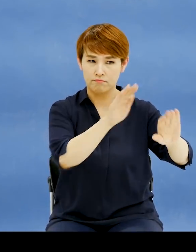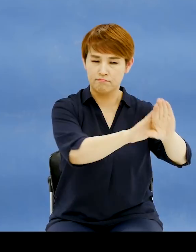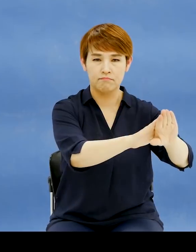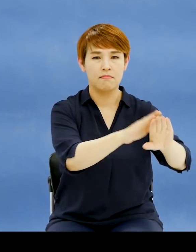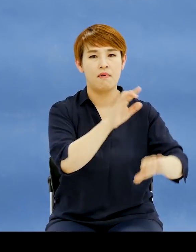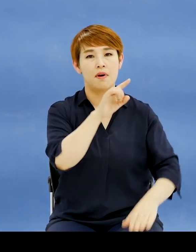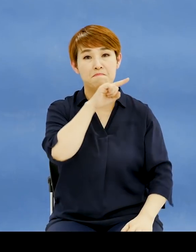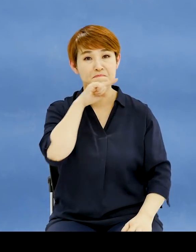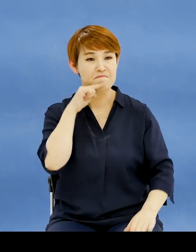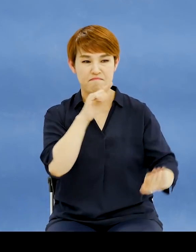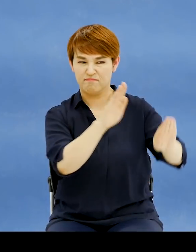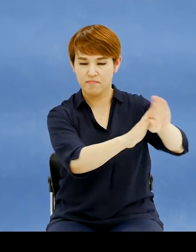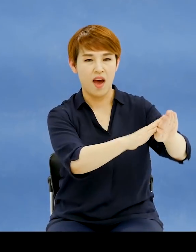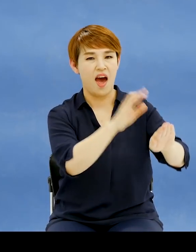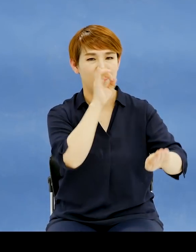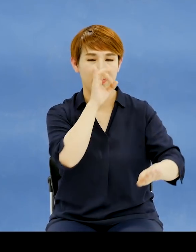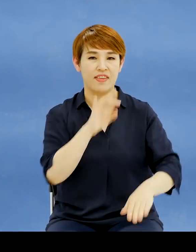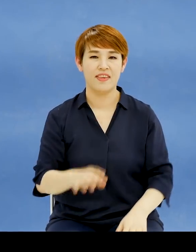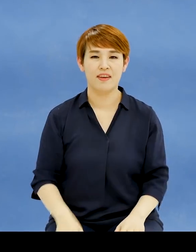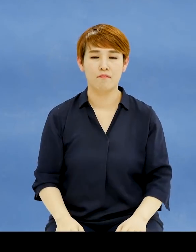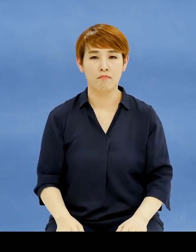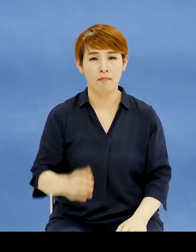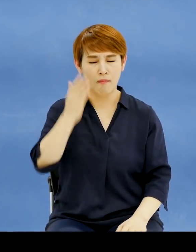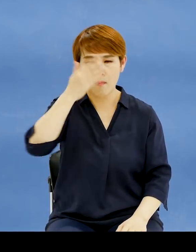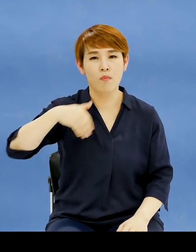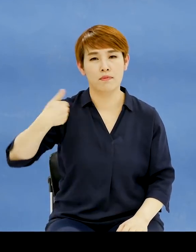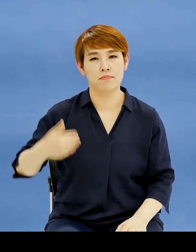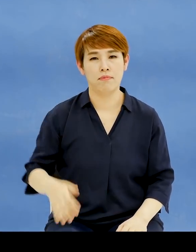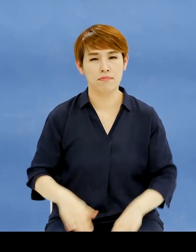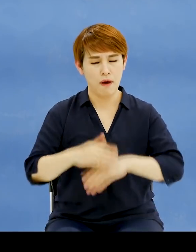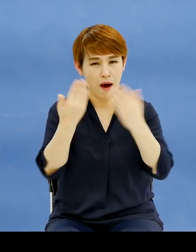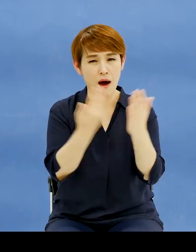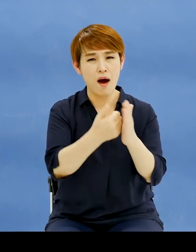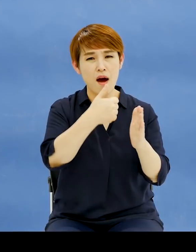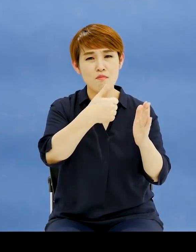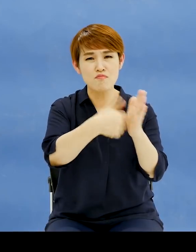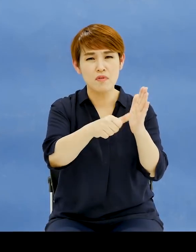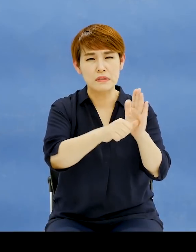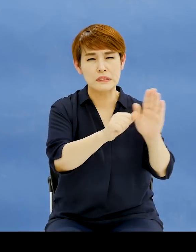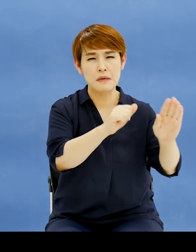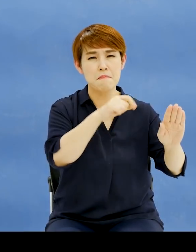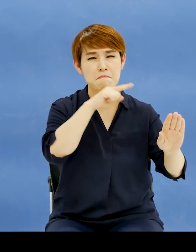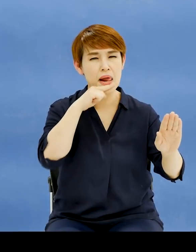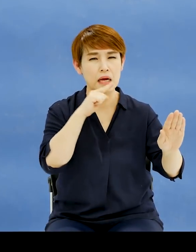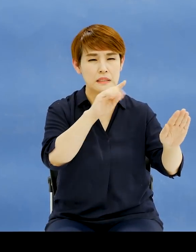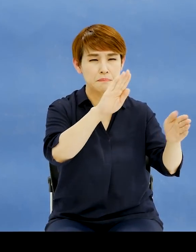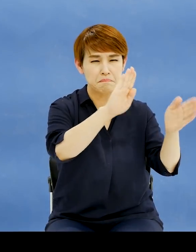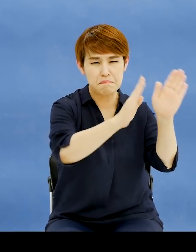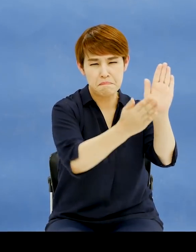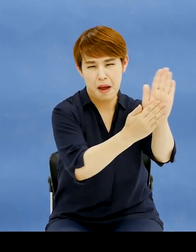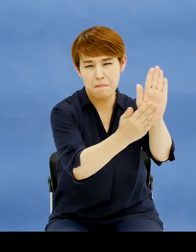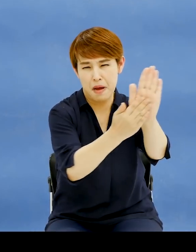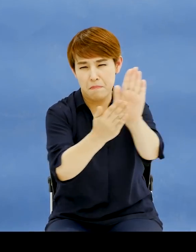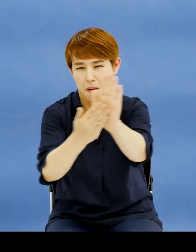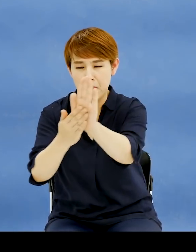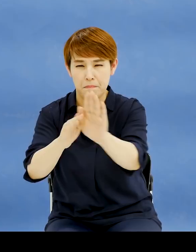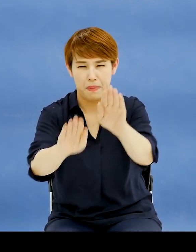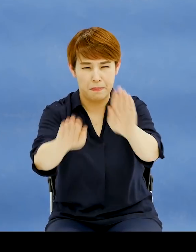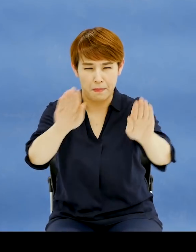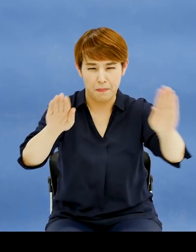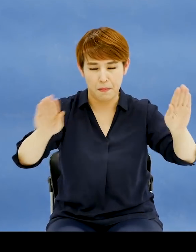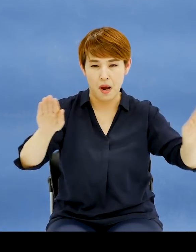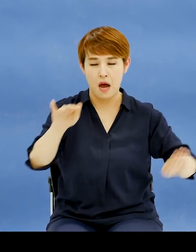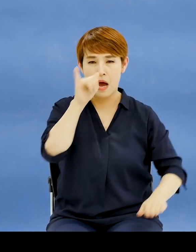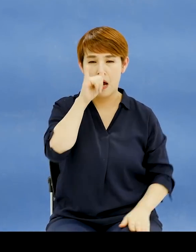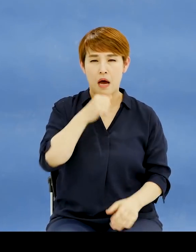오. 그렇게 함부로 못 하게 돼 있더라고요. 아, 근데 그래요? 이제 몰랐으니까 예, 예. 모든 물건에 딱지가 다 붙었었거든요. 근데 네. 그게 진짜로